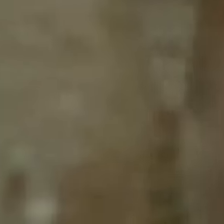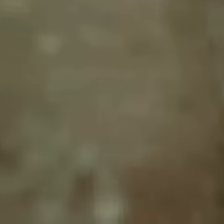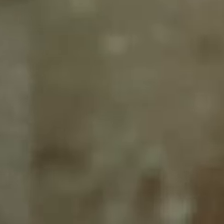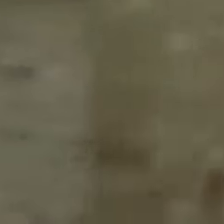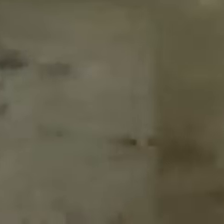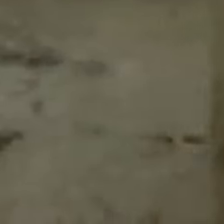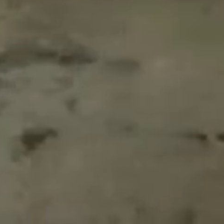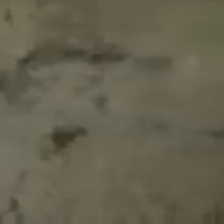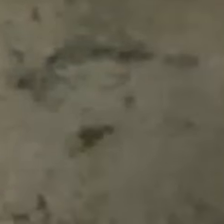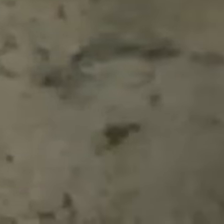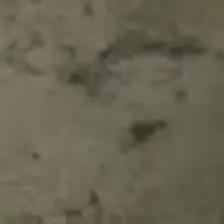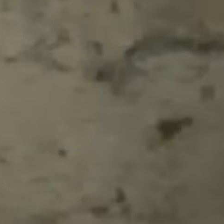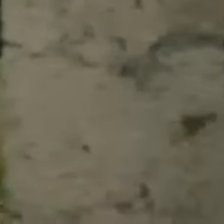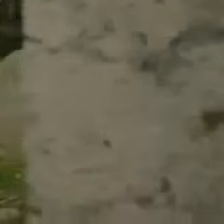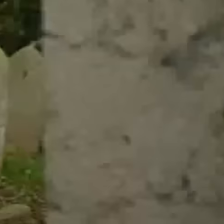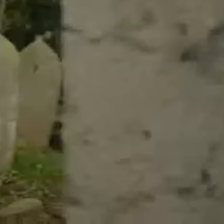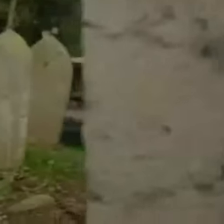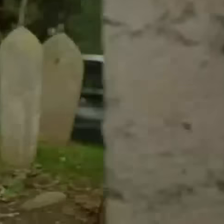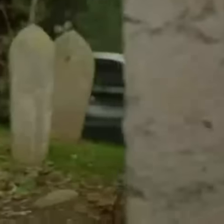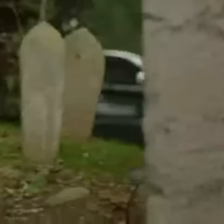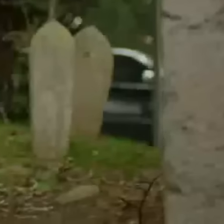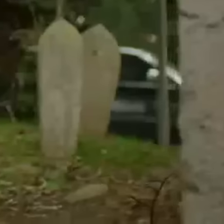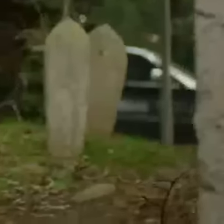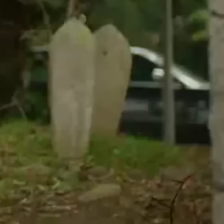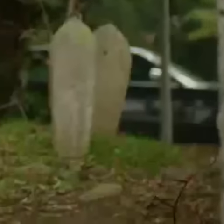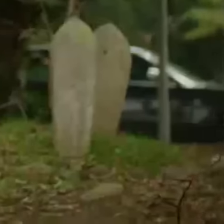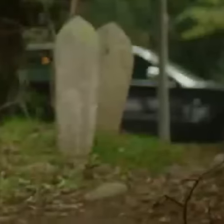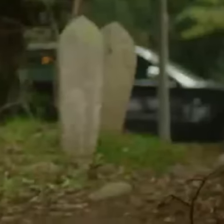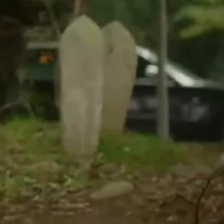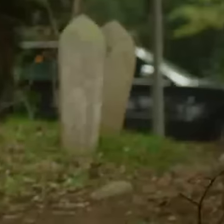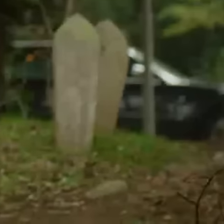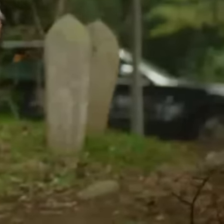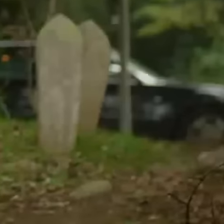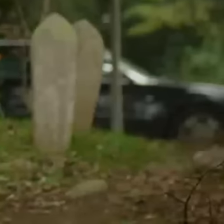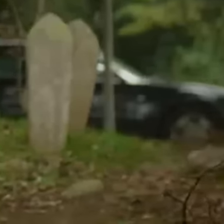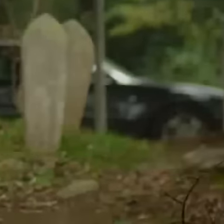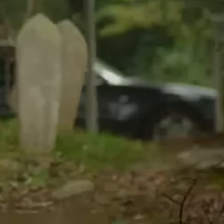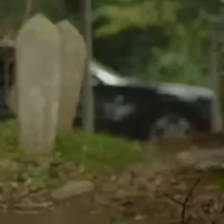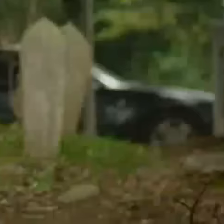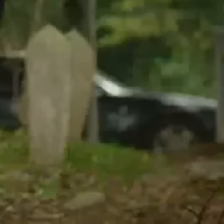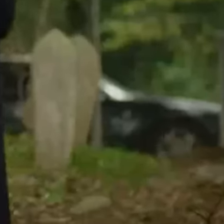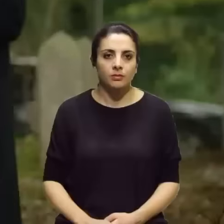Mezarlıkların arasından geçip ellerini açmış dua eden Menteş'in arkasından yaklaştı.